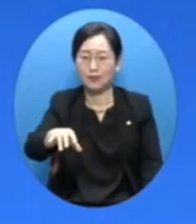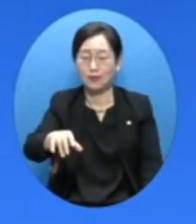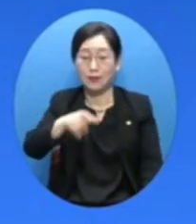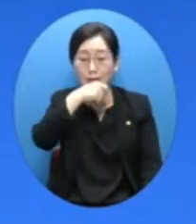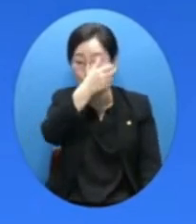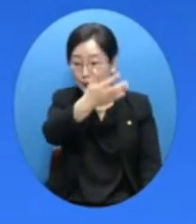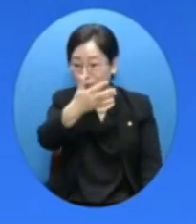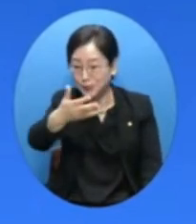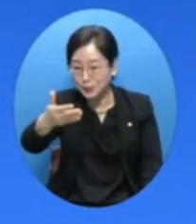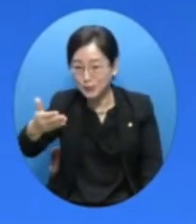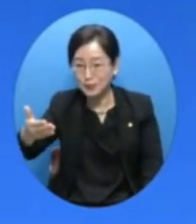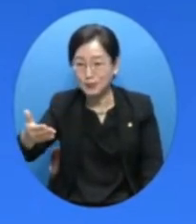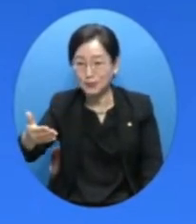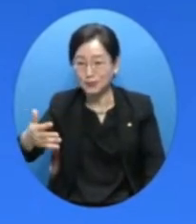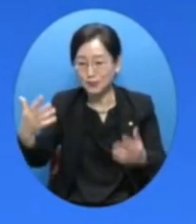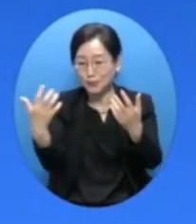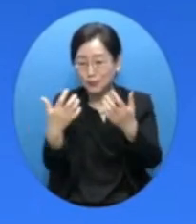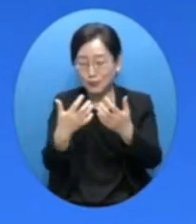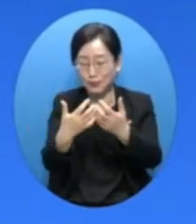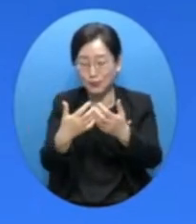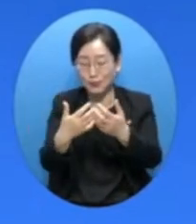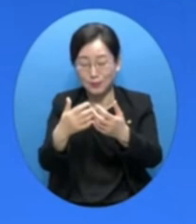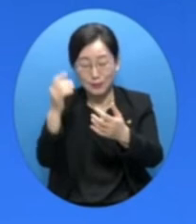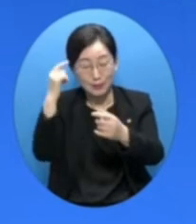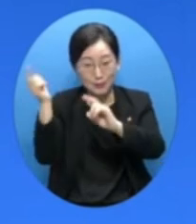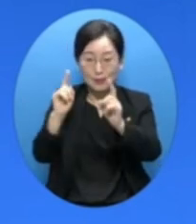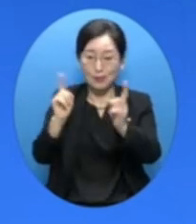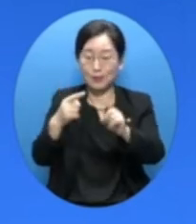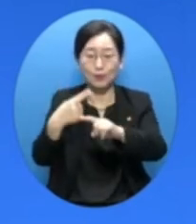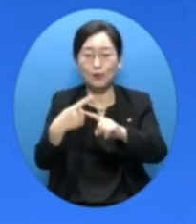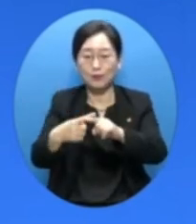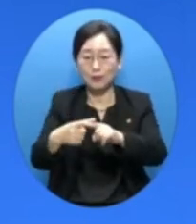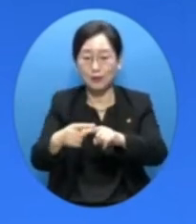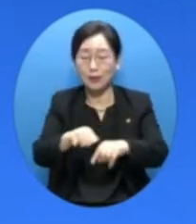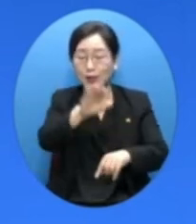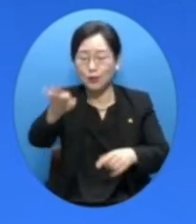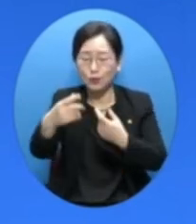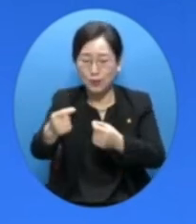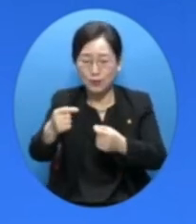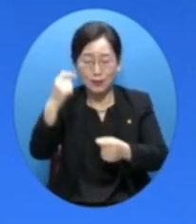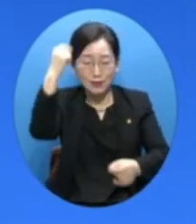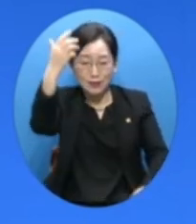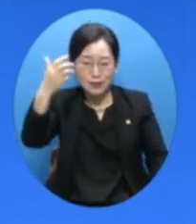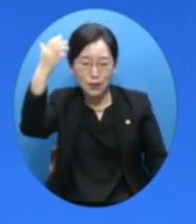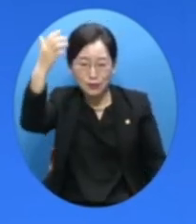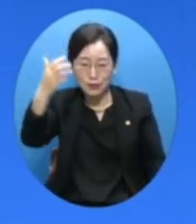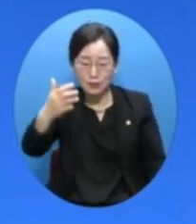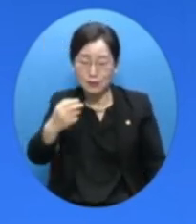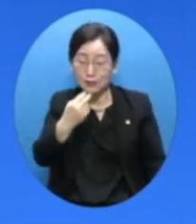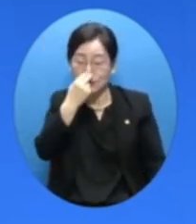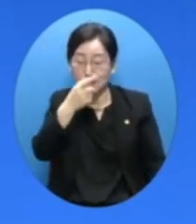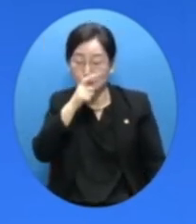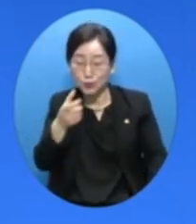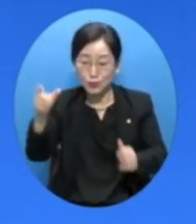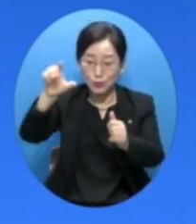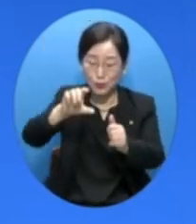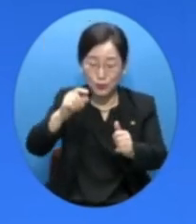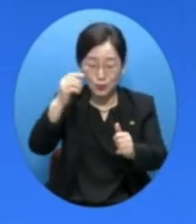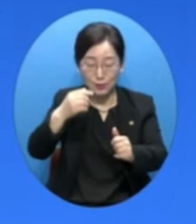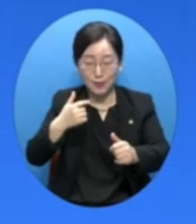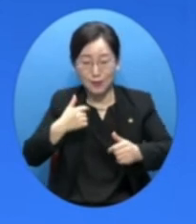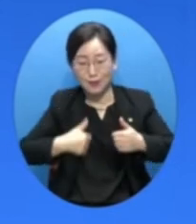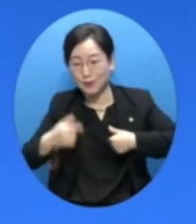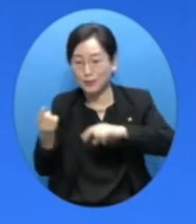강물이 흘러넘쳐나면 땅이 살아나는 것처럼 메마른 우리 심령에 성령의 생수가 흘러넘으면 우리가 살아나는 것입니다. 기쁨이 충만하게